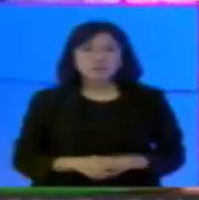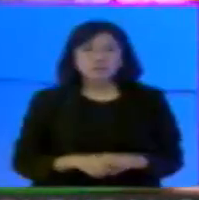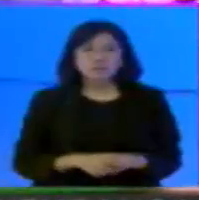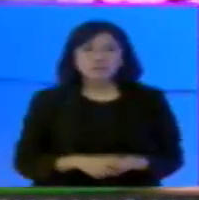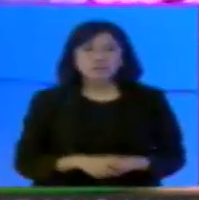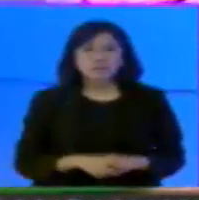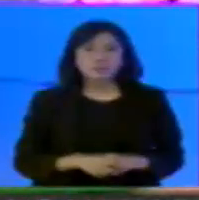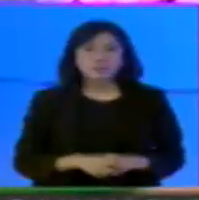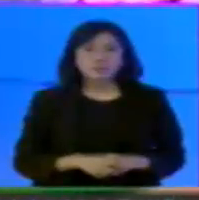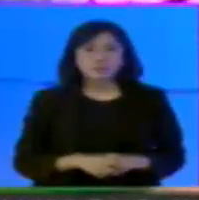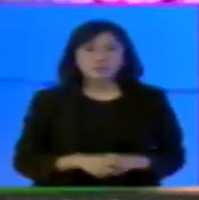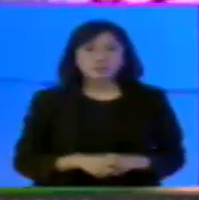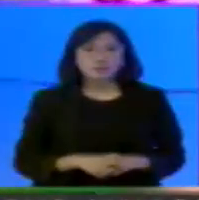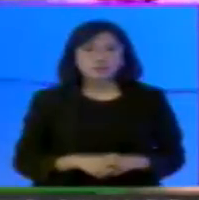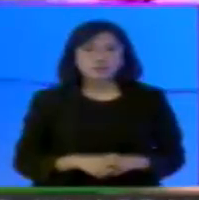Dan kalau bisa,